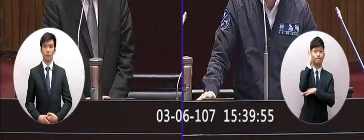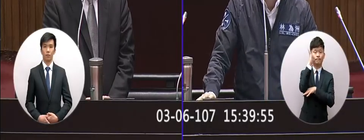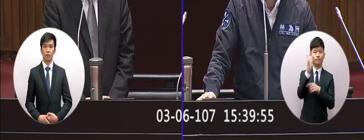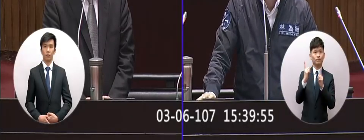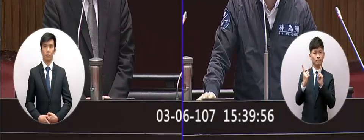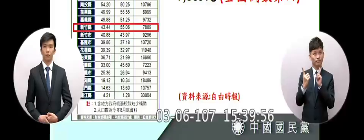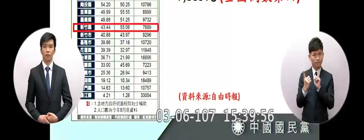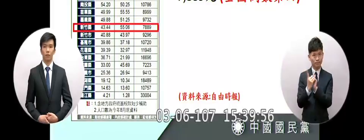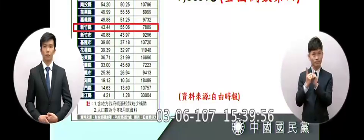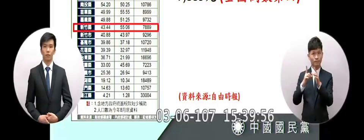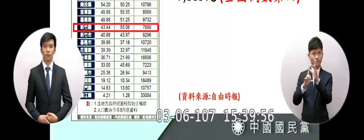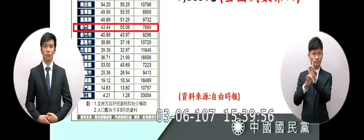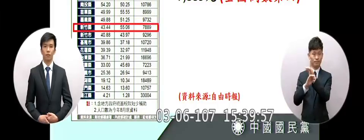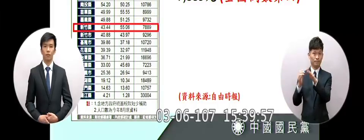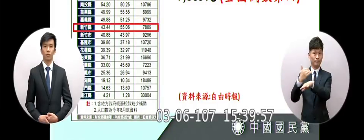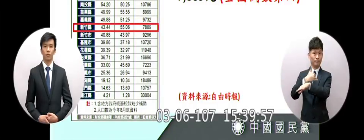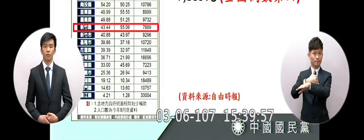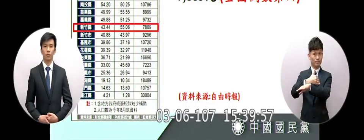竹县